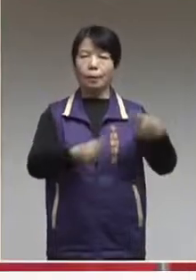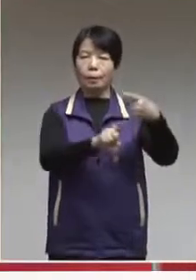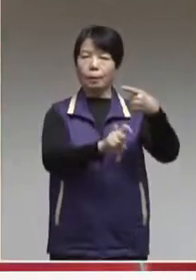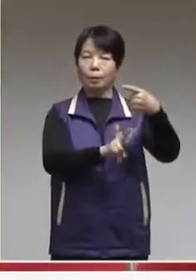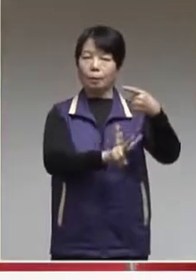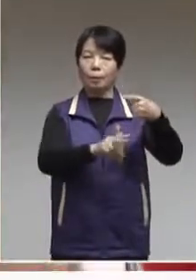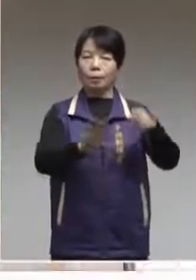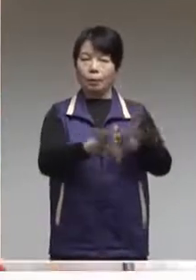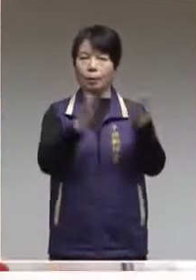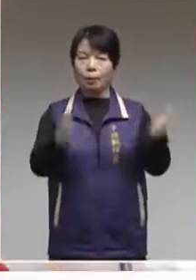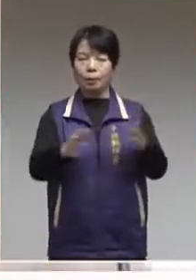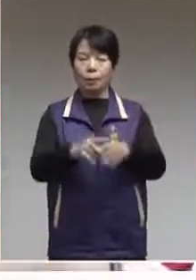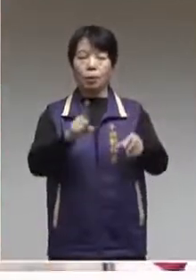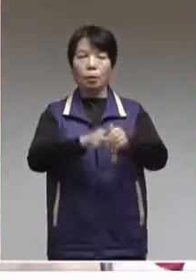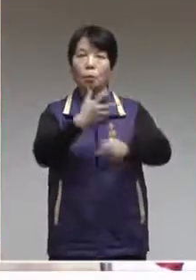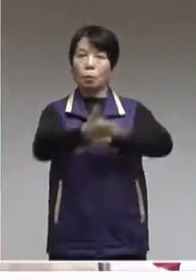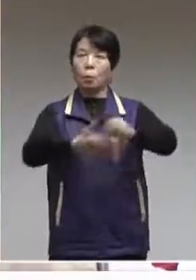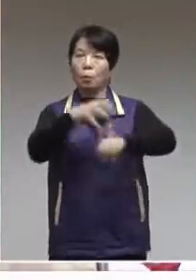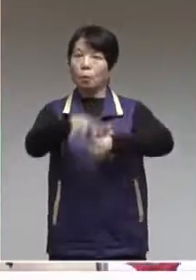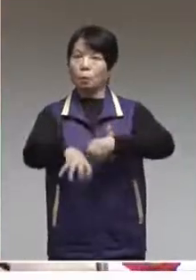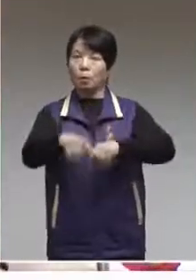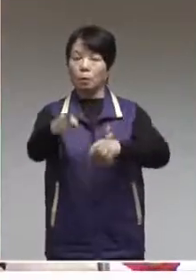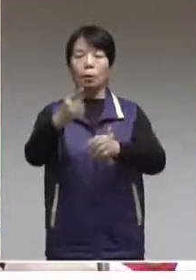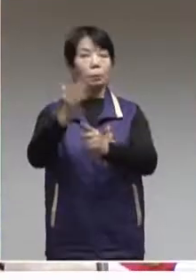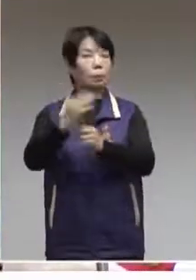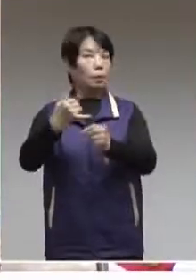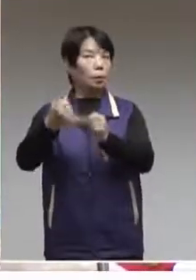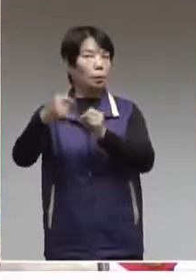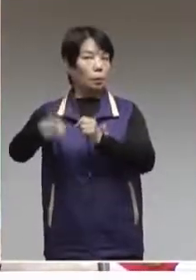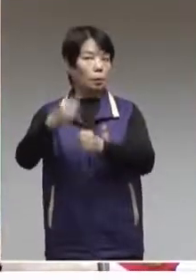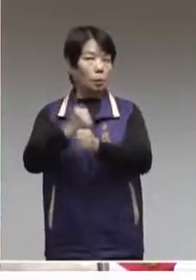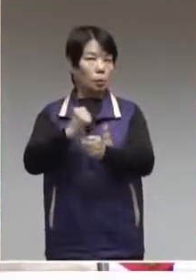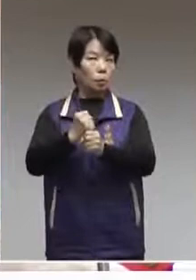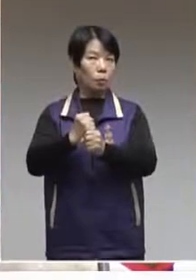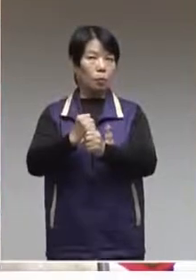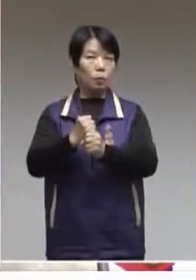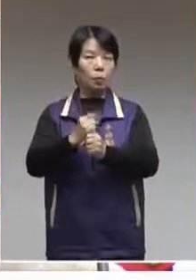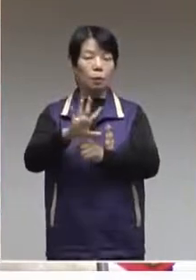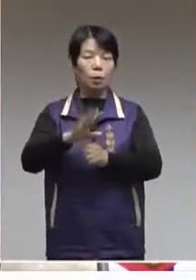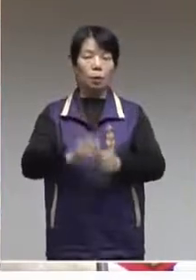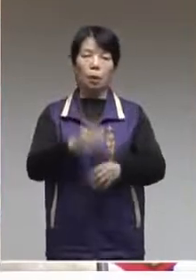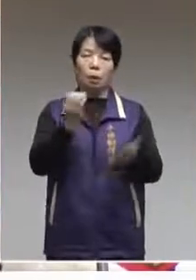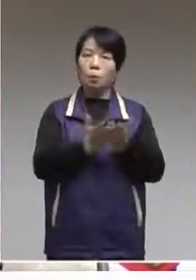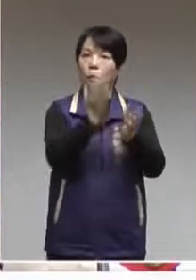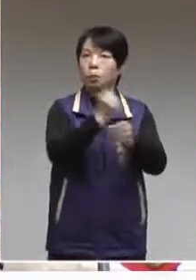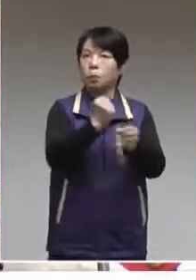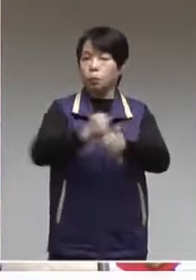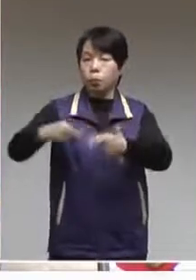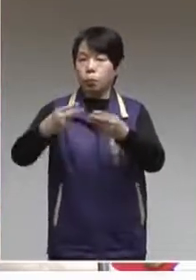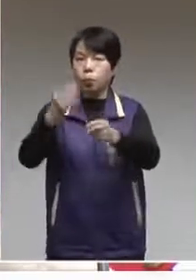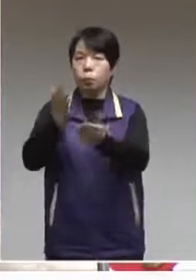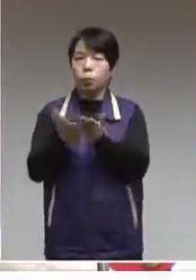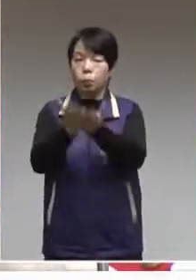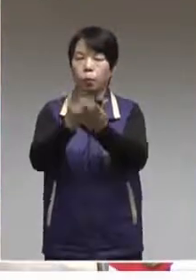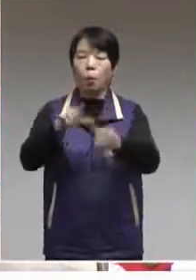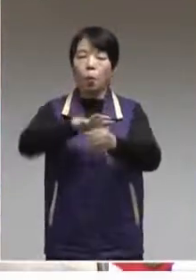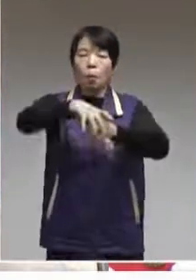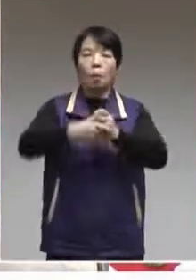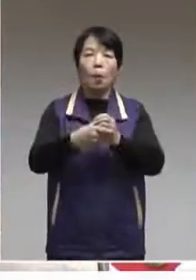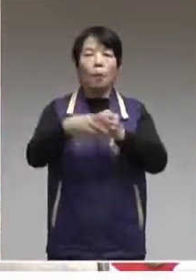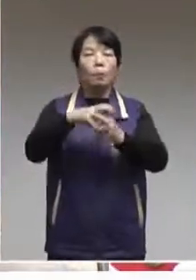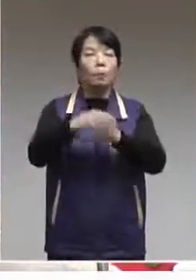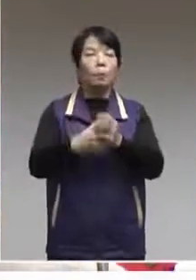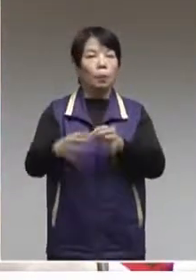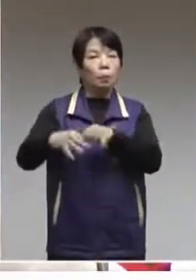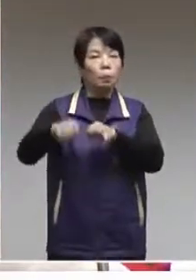号开始，包括在中岛区或者是你在旗津工作的造船厂啊、修船厂的包商啊，或者是工